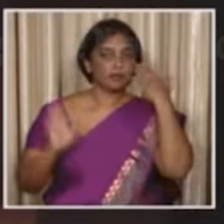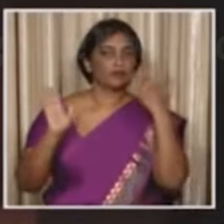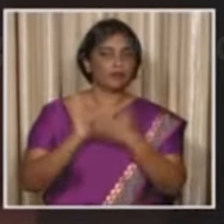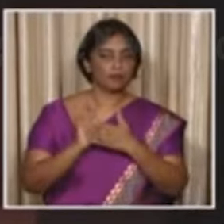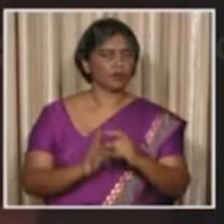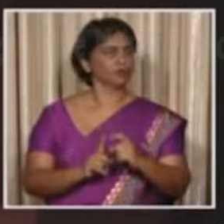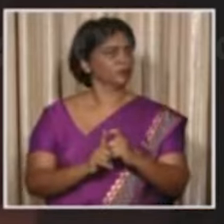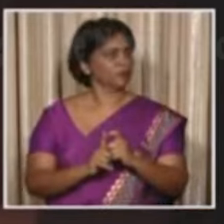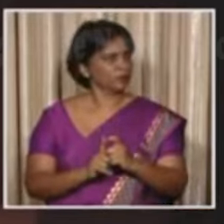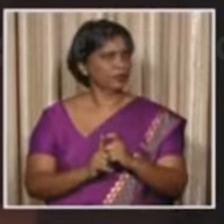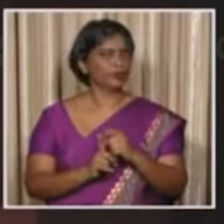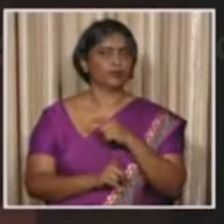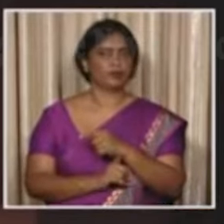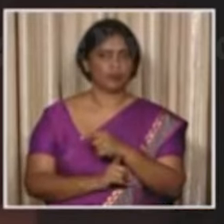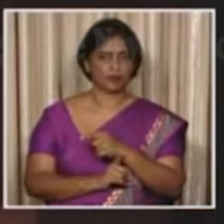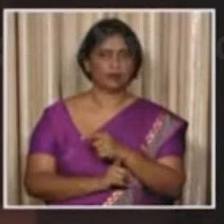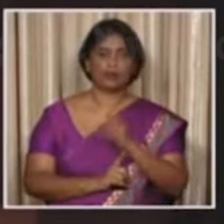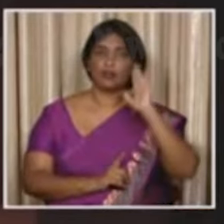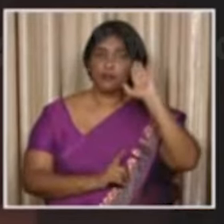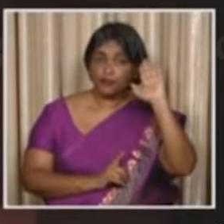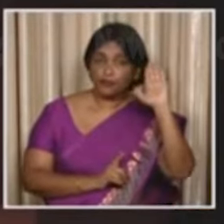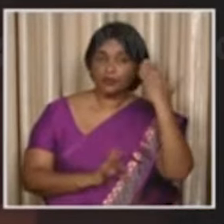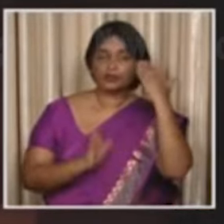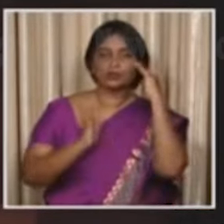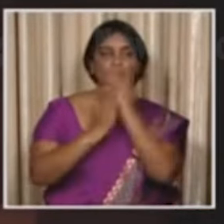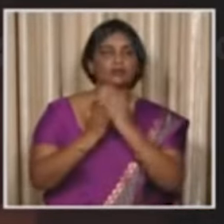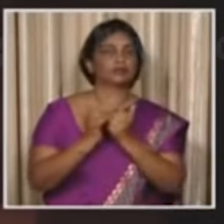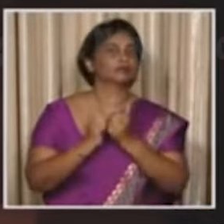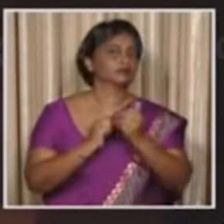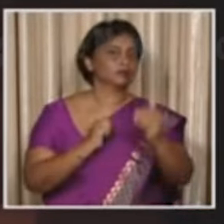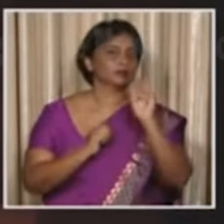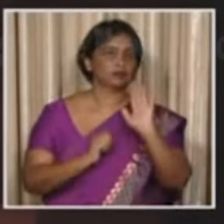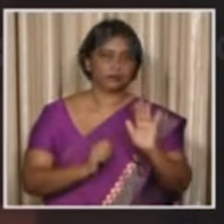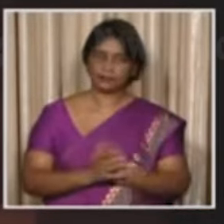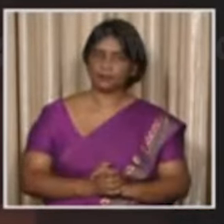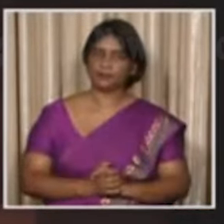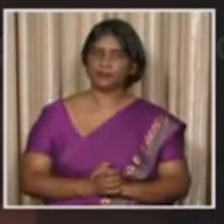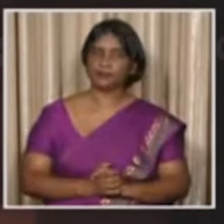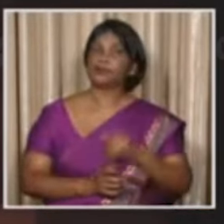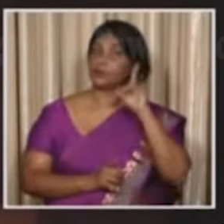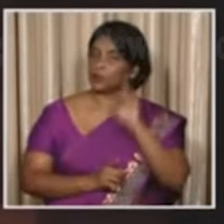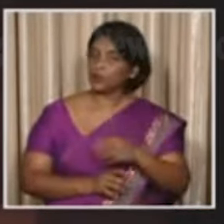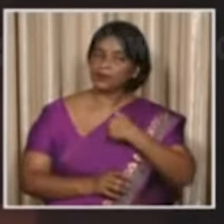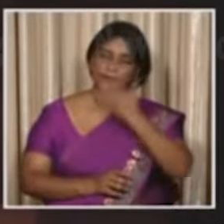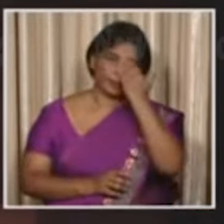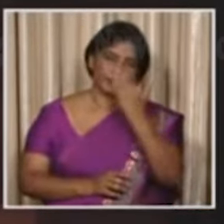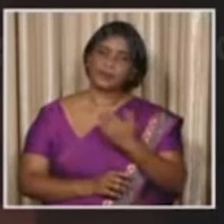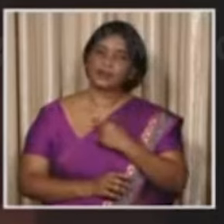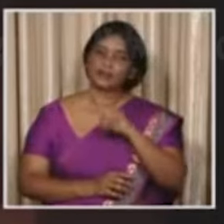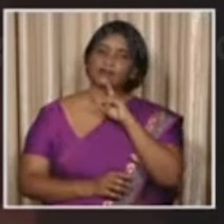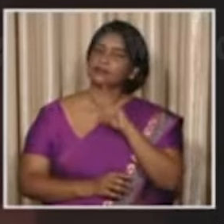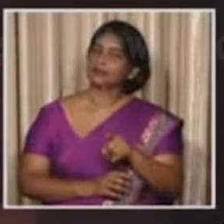ප්‍රබල විශේෂිත වූ වැඩසටහනක් ක්‍රියාත්මක කරන්නට ඕන. ඒ නිසා කාරුණිකව මම ඉල්ලීමක්